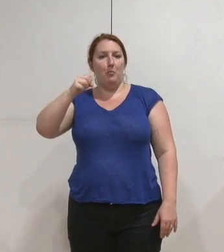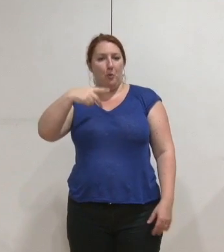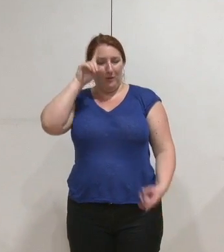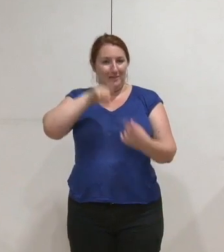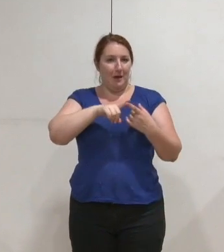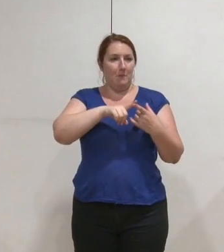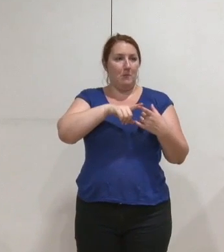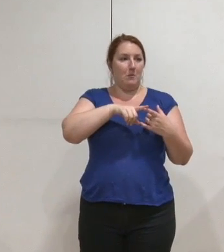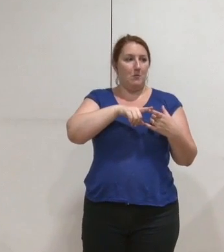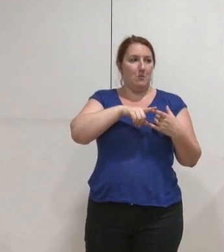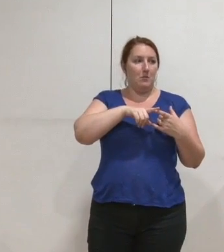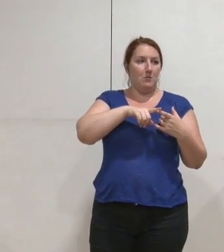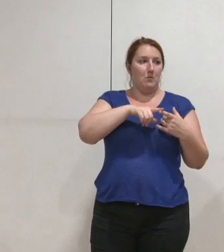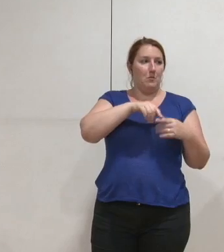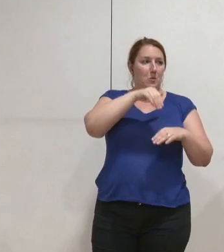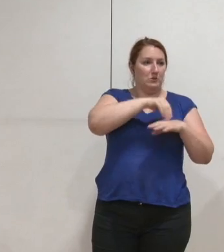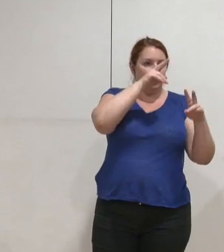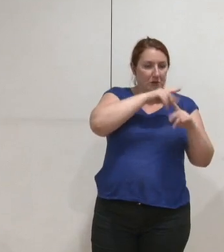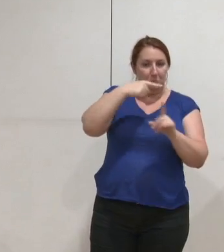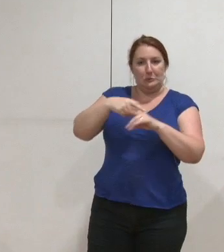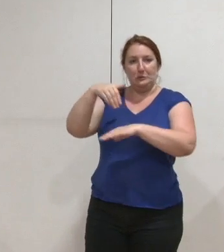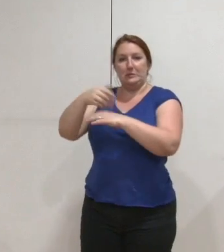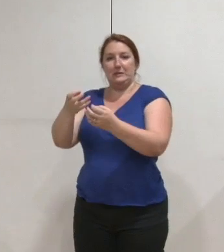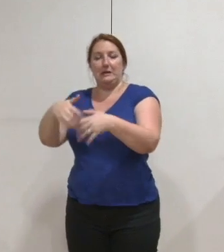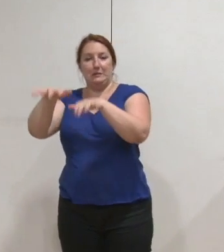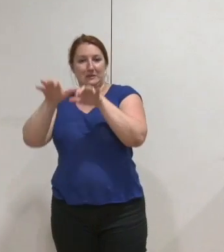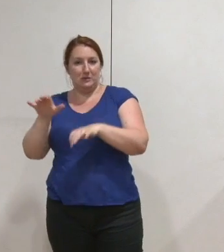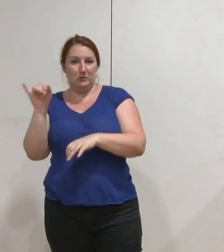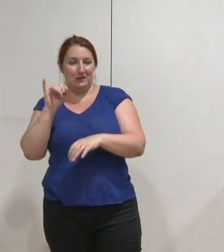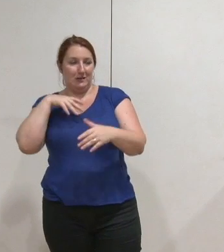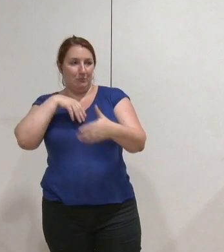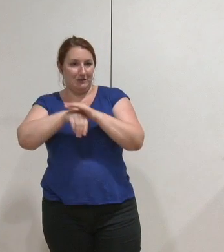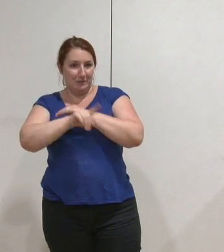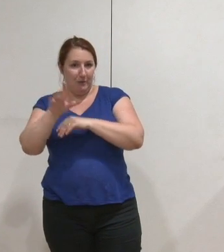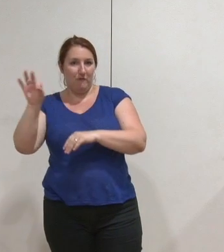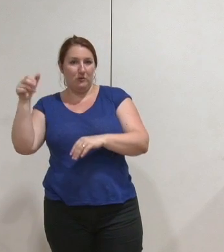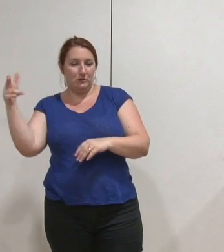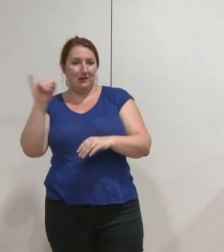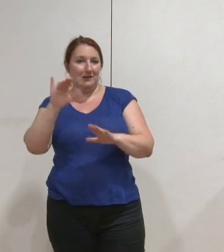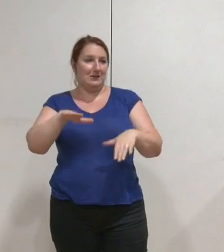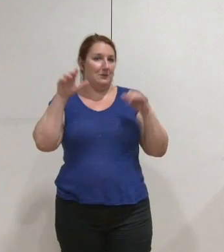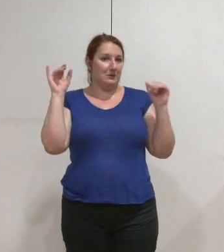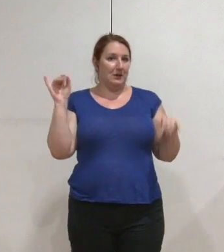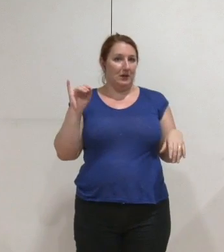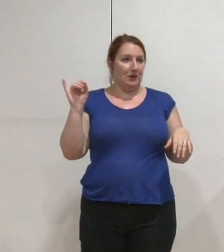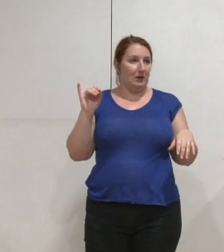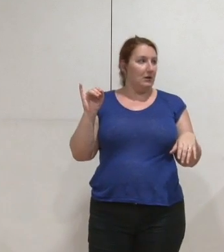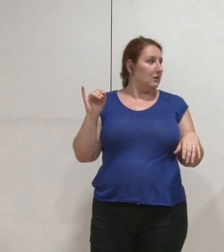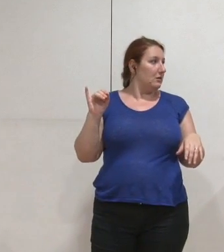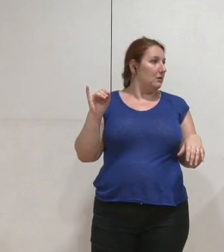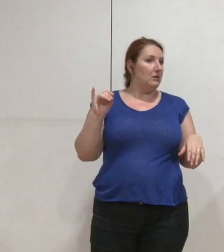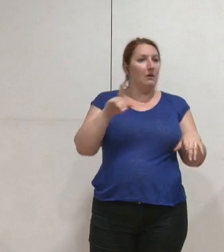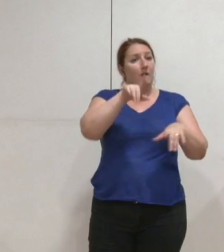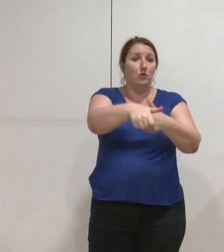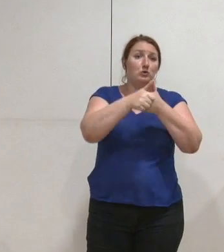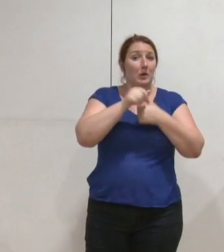conseil d'administration qui ne prend pas part au vote frond national qui s'abstient ESS de suivre un